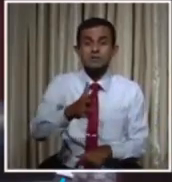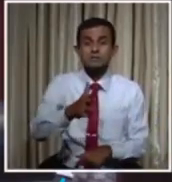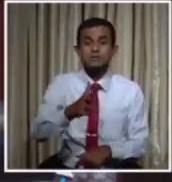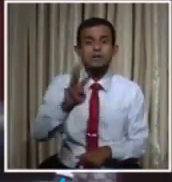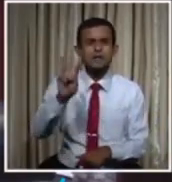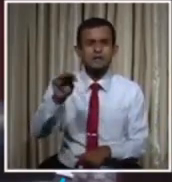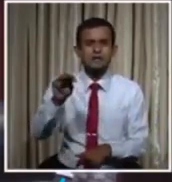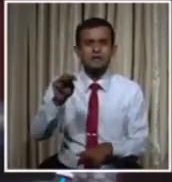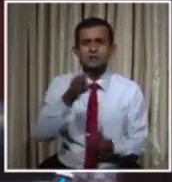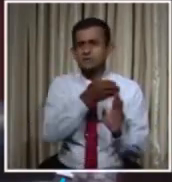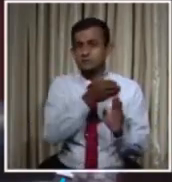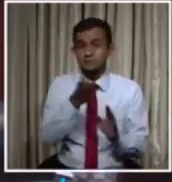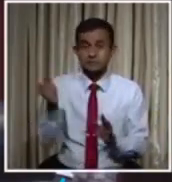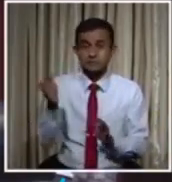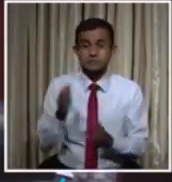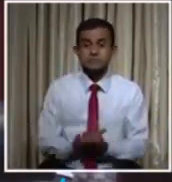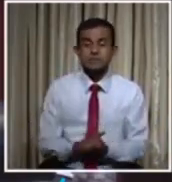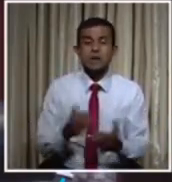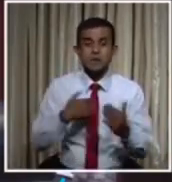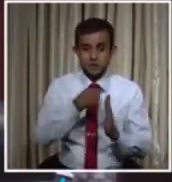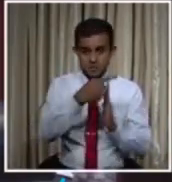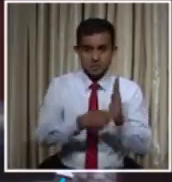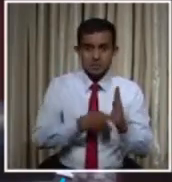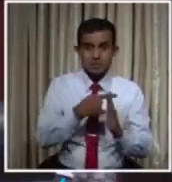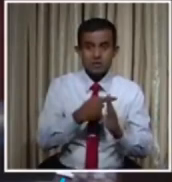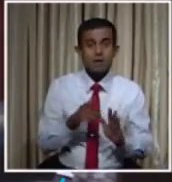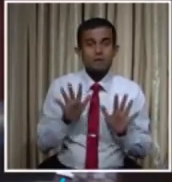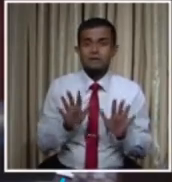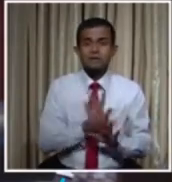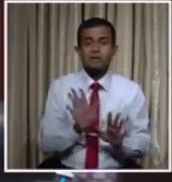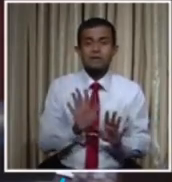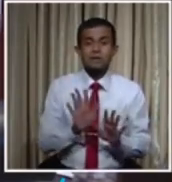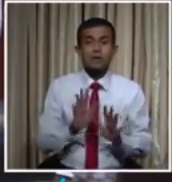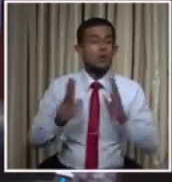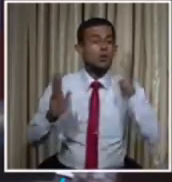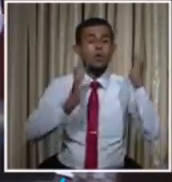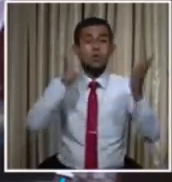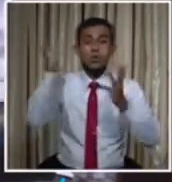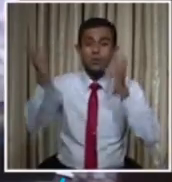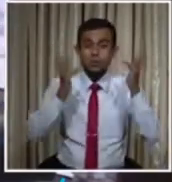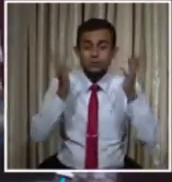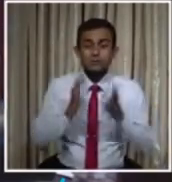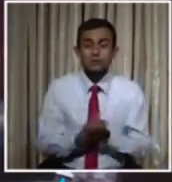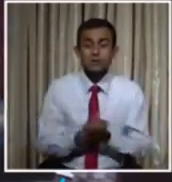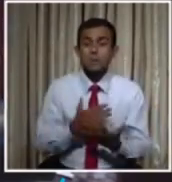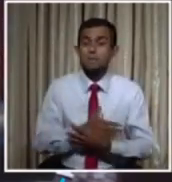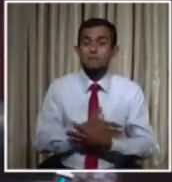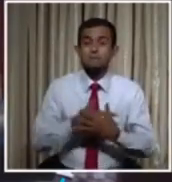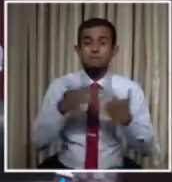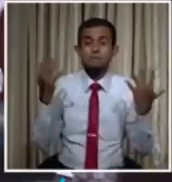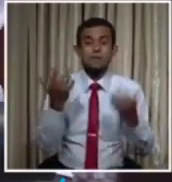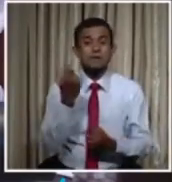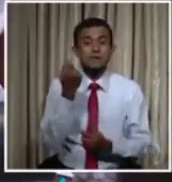1930 දශකයේ අපේ රටේ පමණක් නොව ලෝකේ මහා